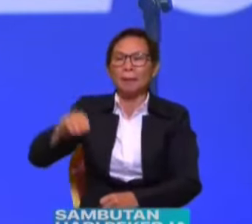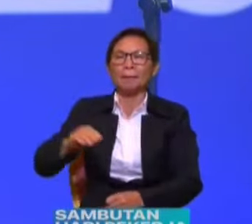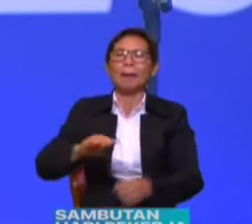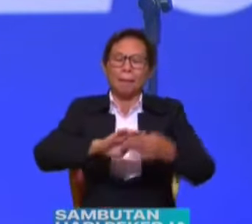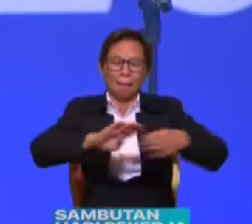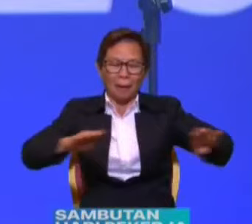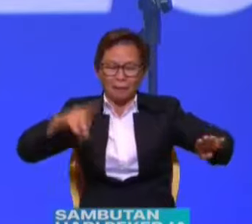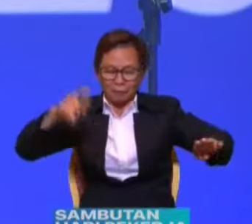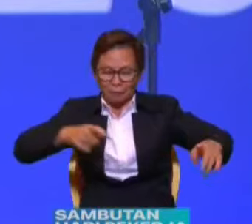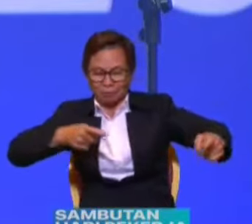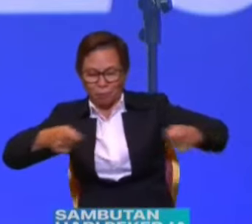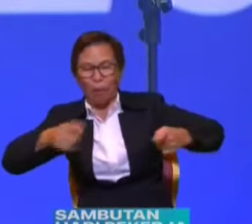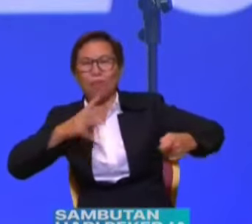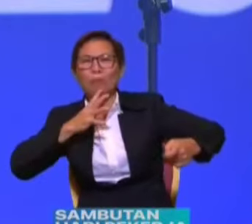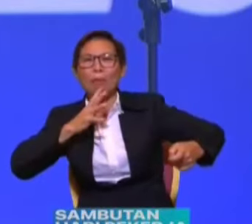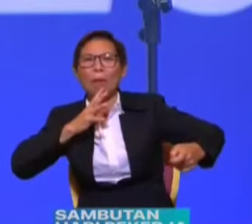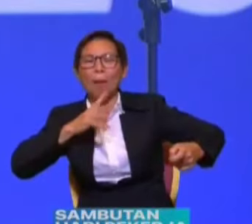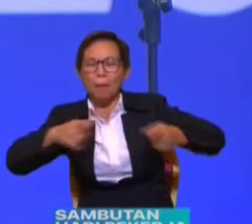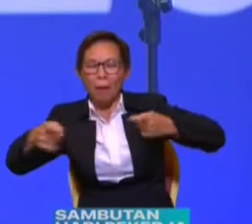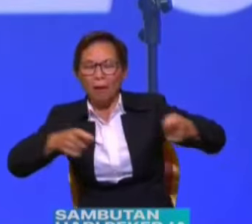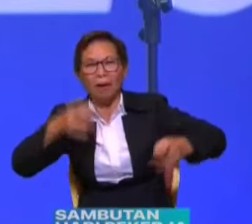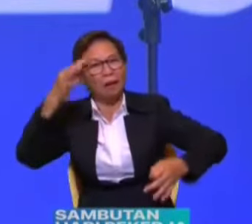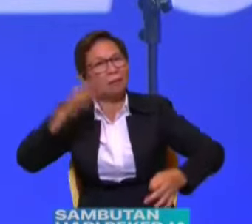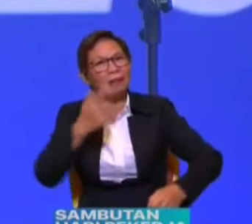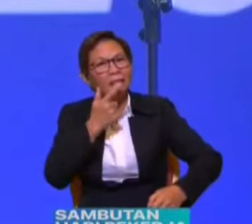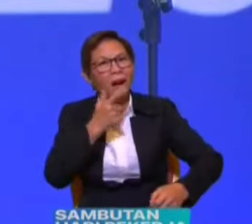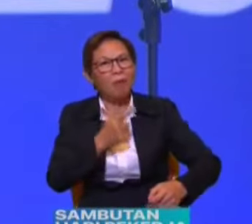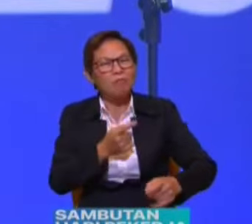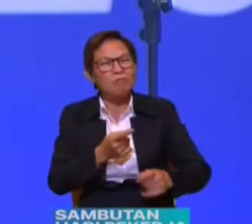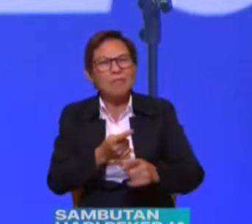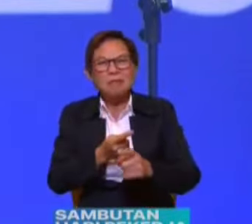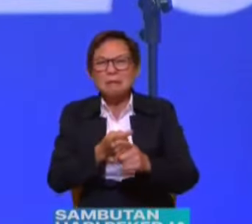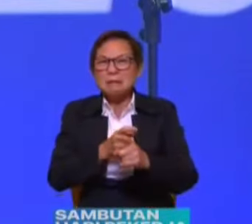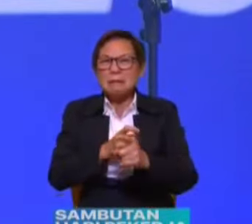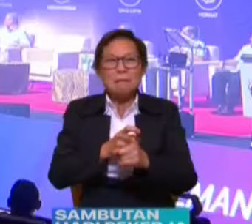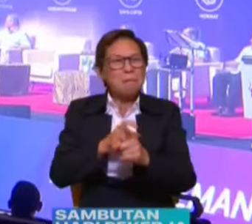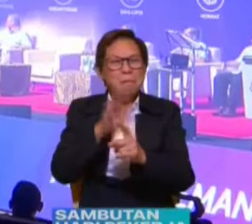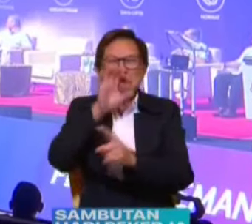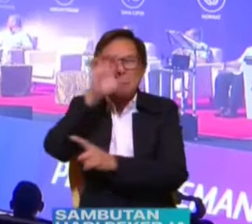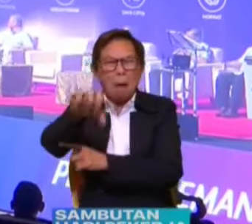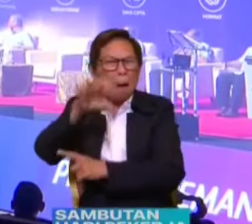sikit. Kalau tidak saya gasak betul-betul habis ni. Ya.